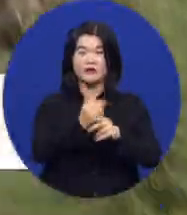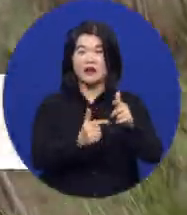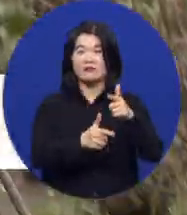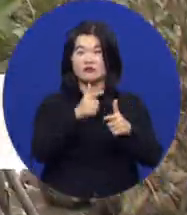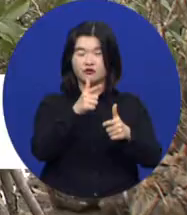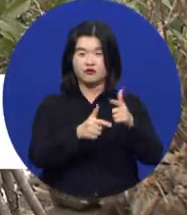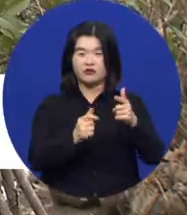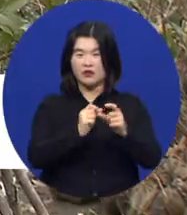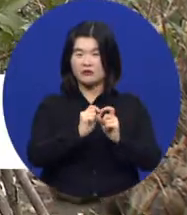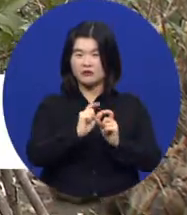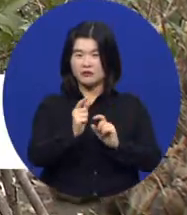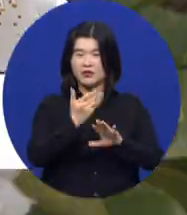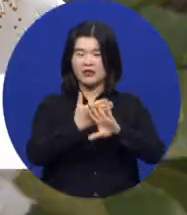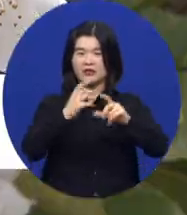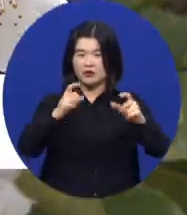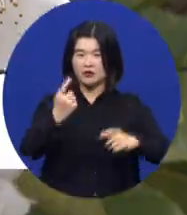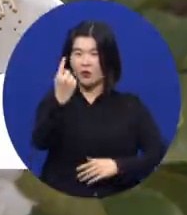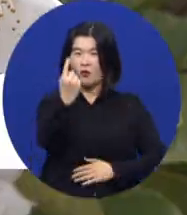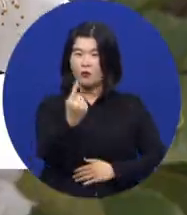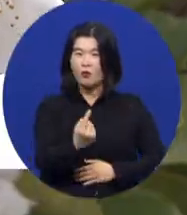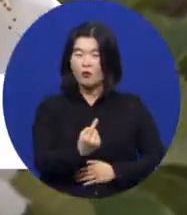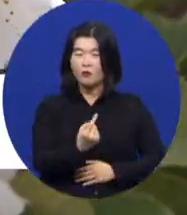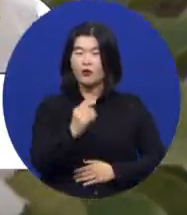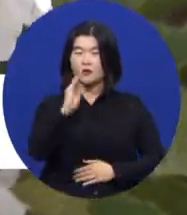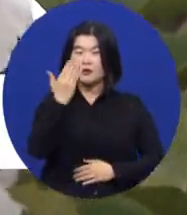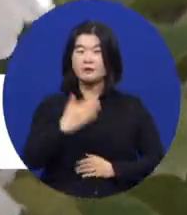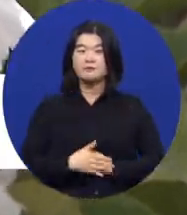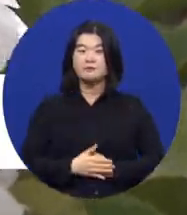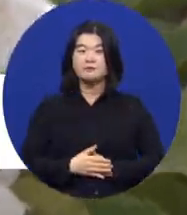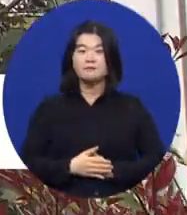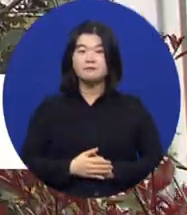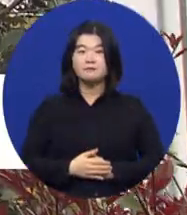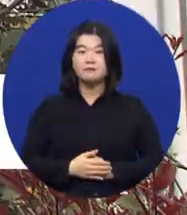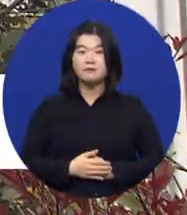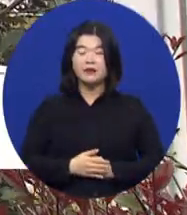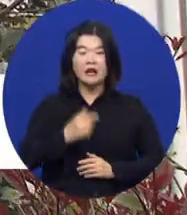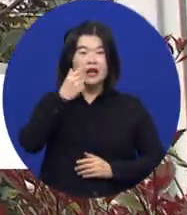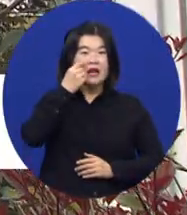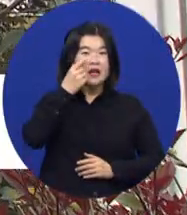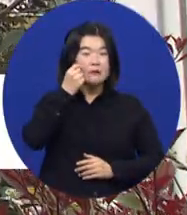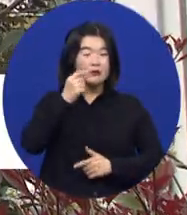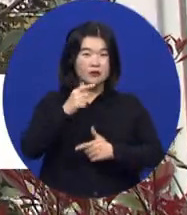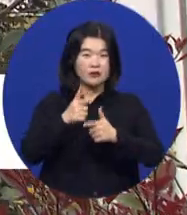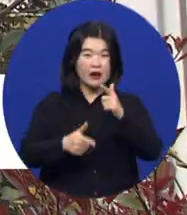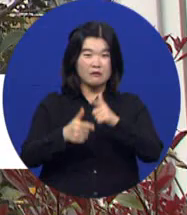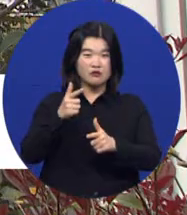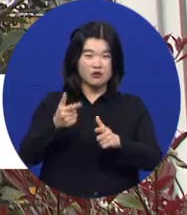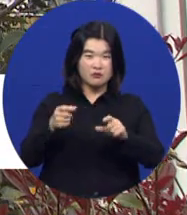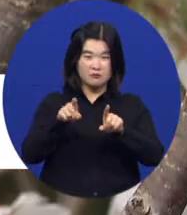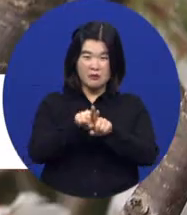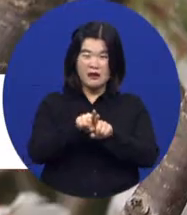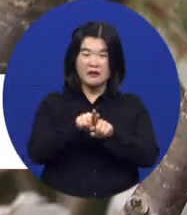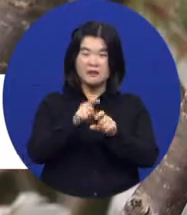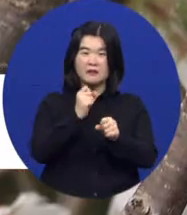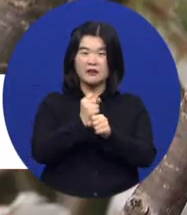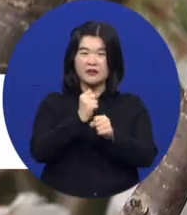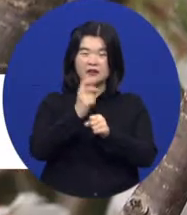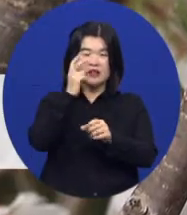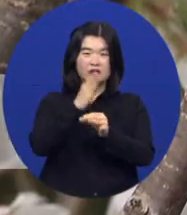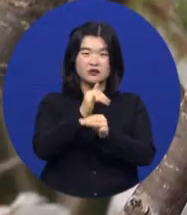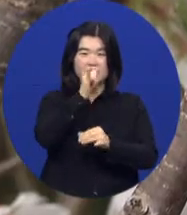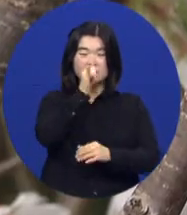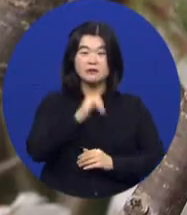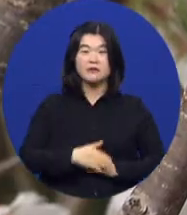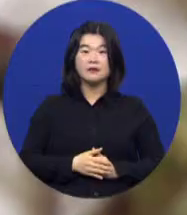묘목은 대부분 다른 지방에서 들어온 것들입니다. 일본산 왕벚나무를 접목해서 만드는 것으로